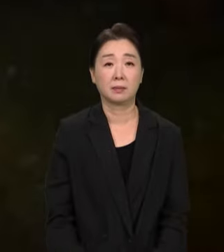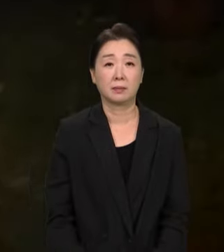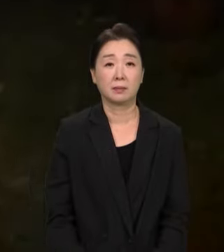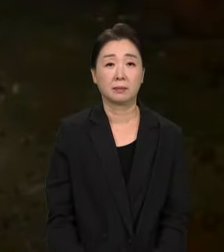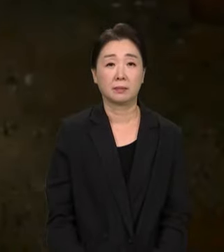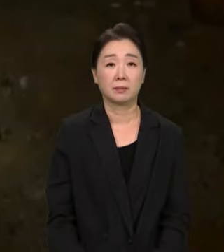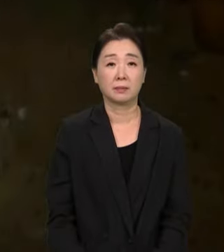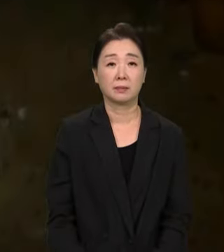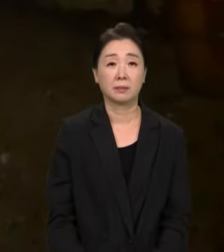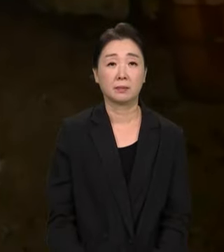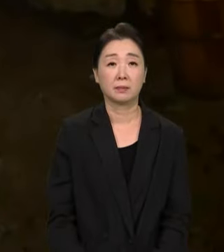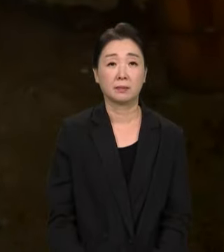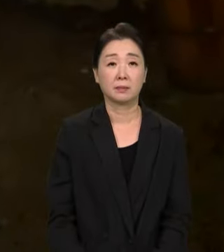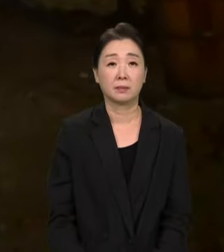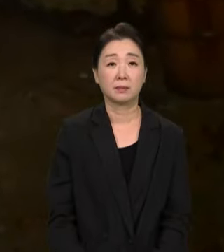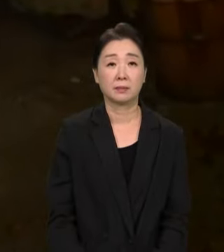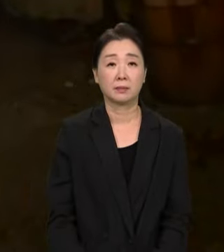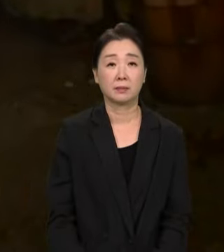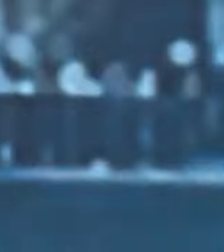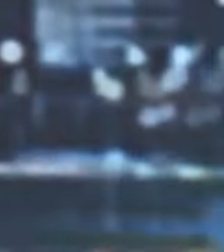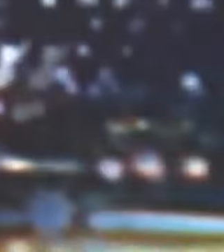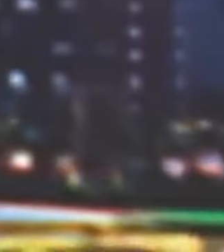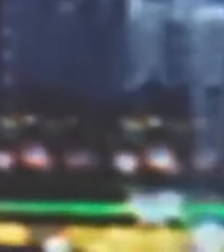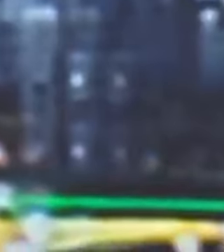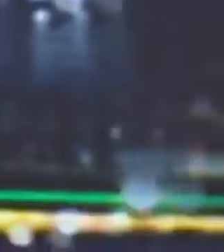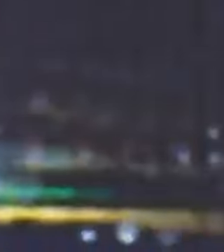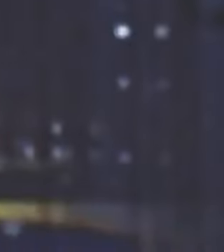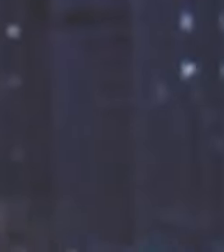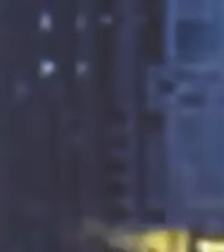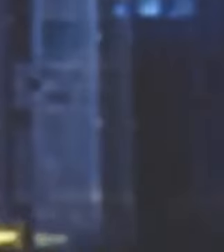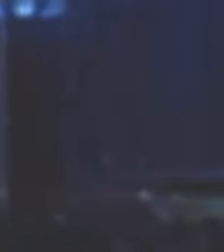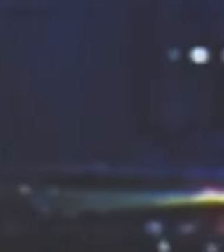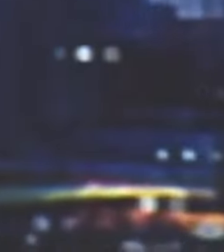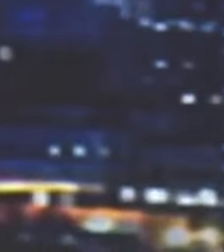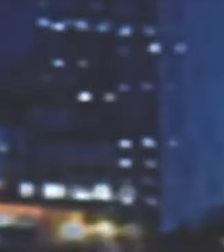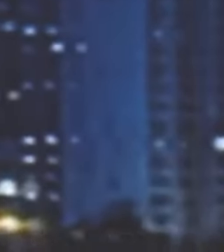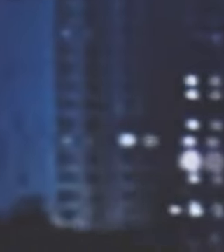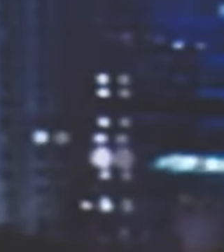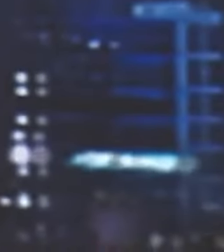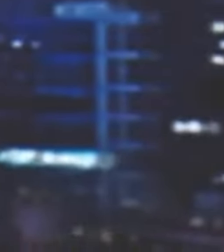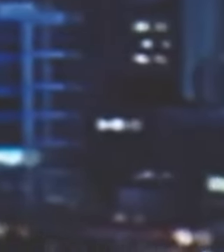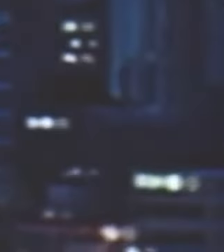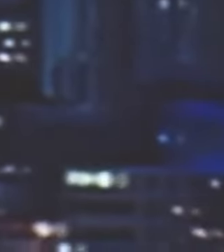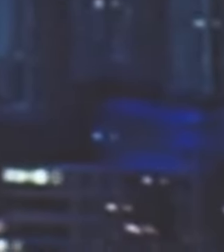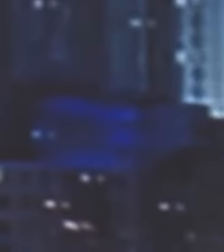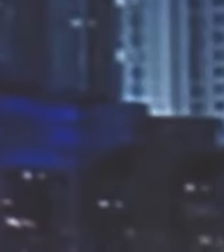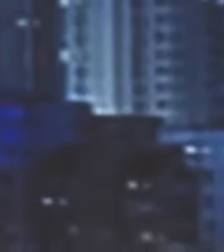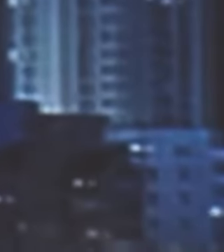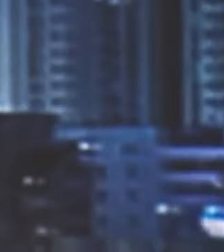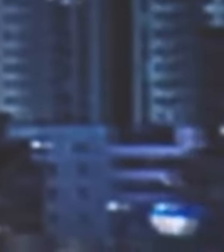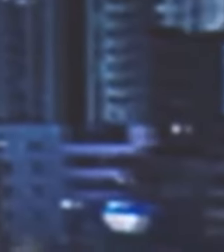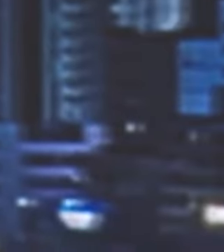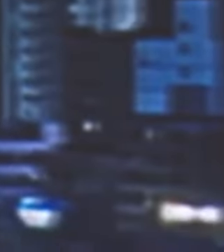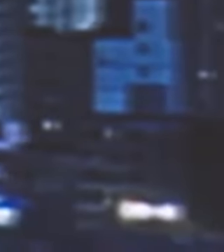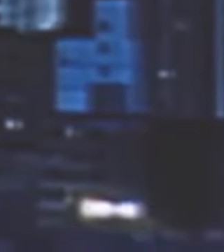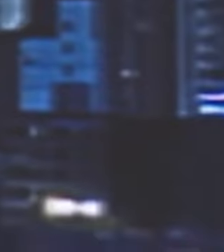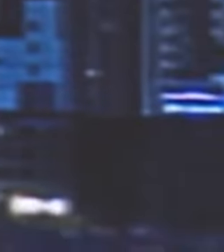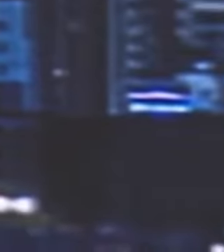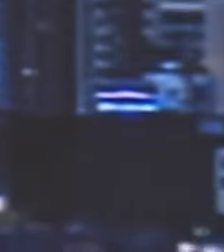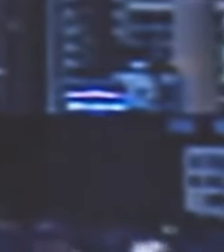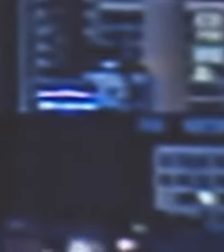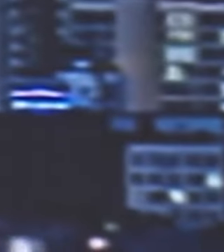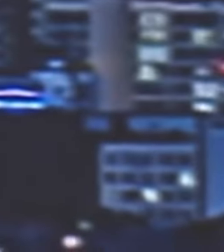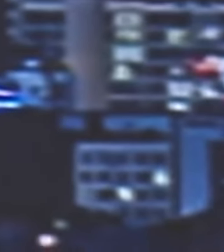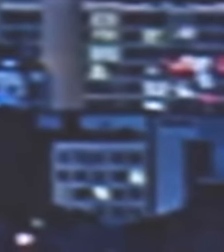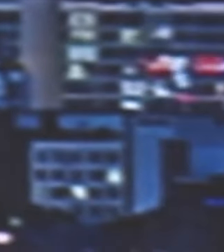jtbc 이환입니다 jtbc 뉴스를 시청해 주셔서 고맙습니다 저희는 저녁 6시